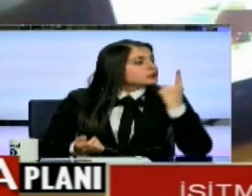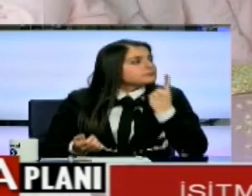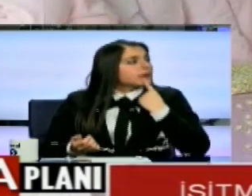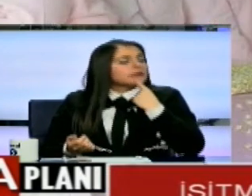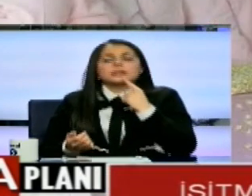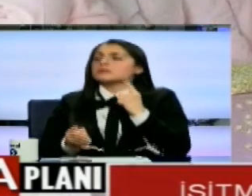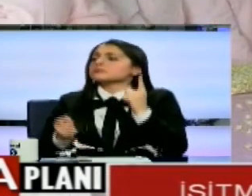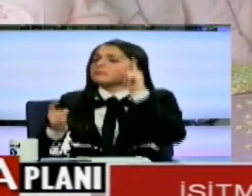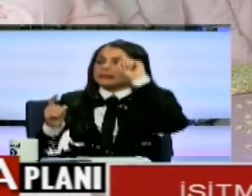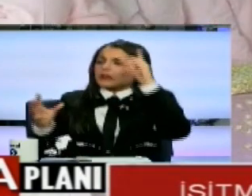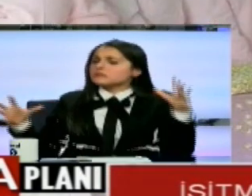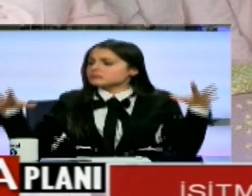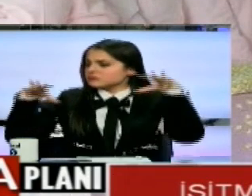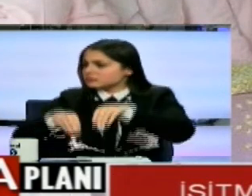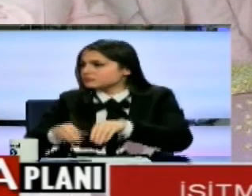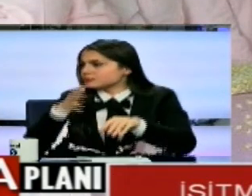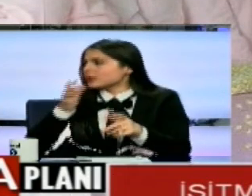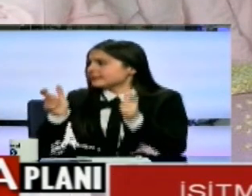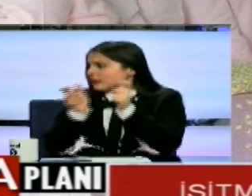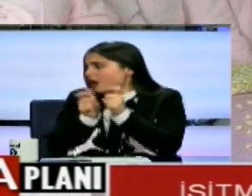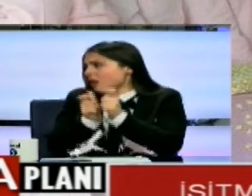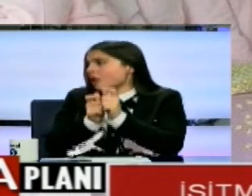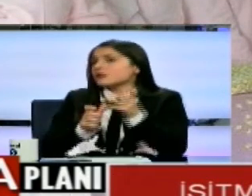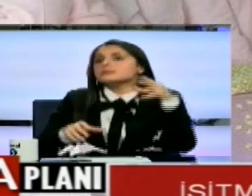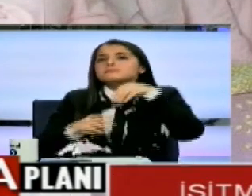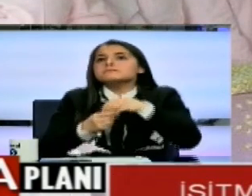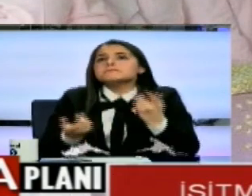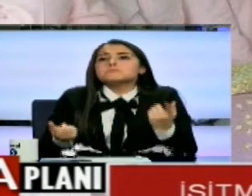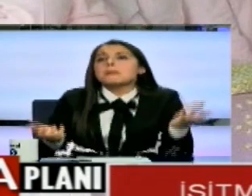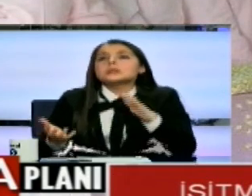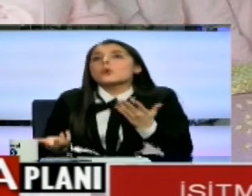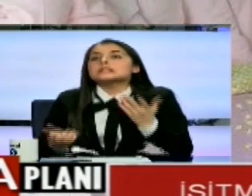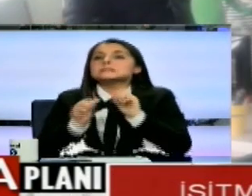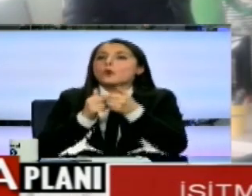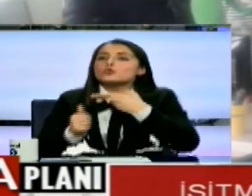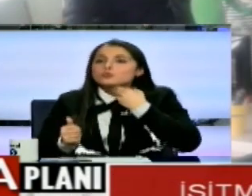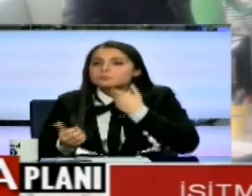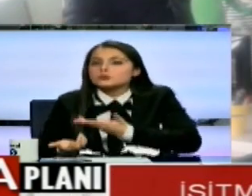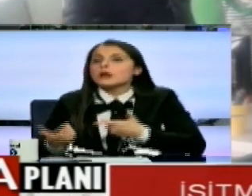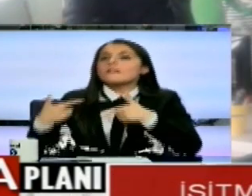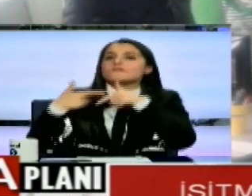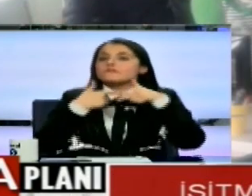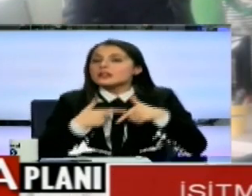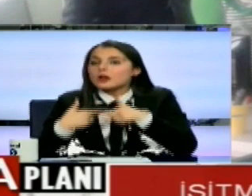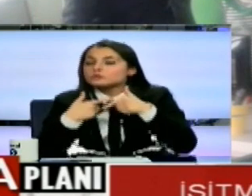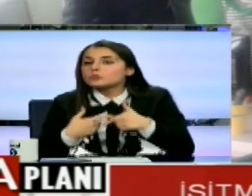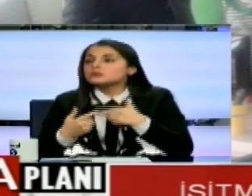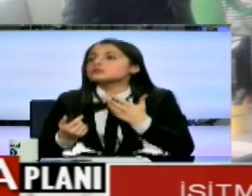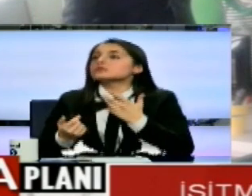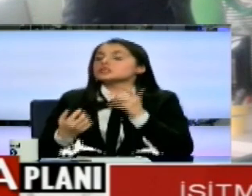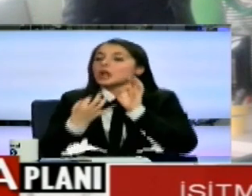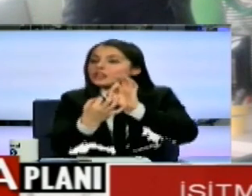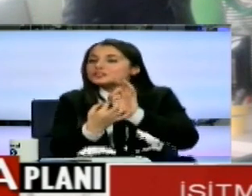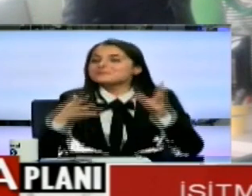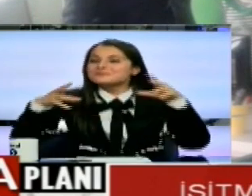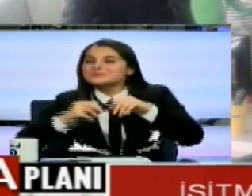tek toplanma yeri biliyoruz ki dernekler ve spor kulüpleri. Yani birbirleriyle tanışabilmeleri, iletişim